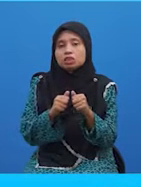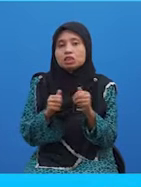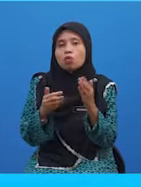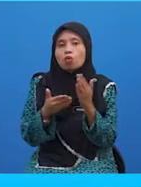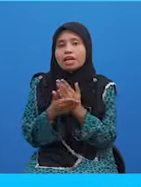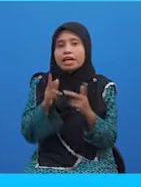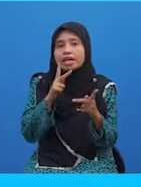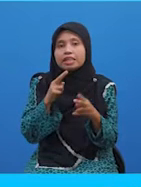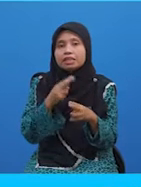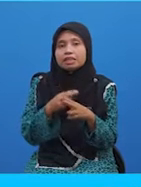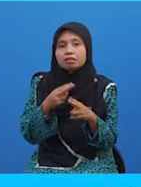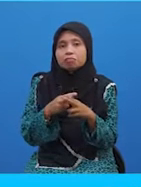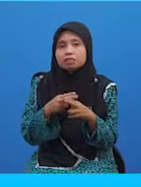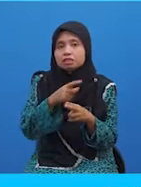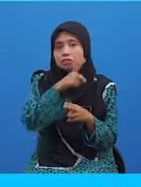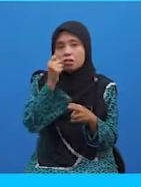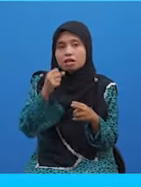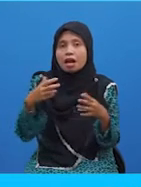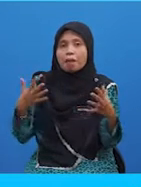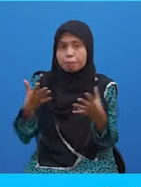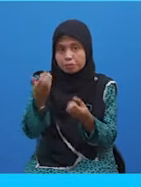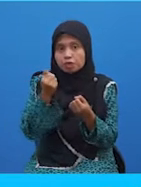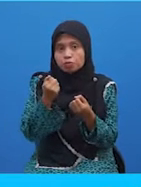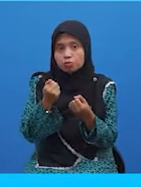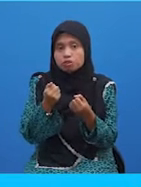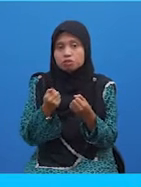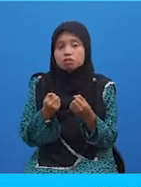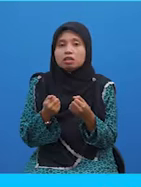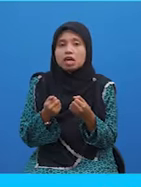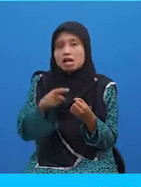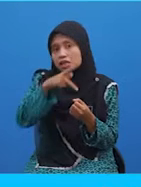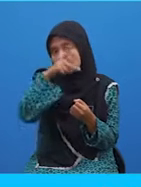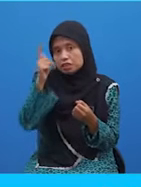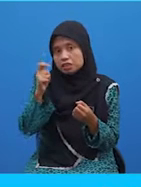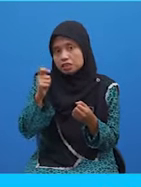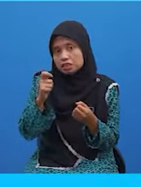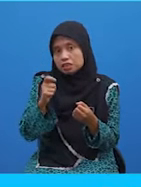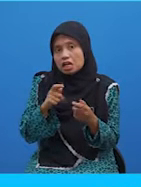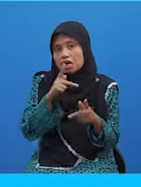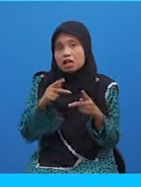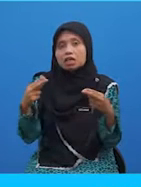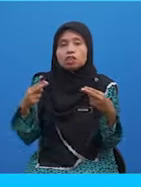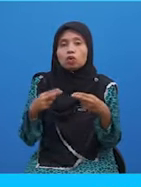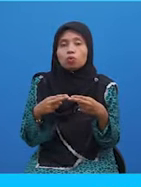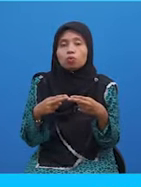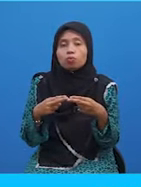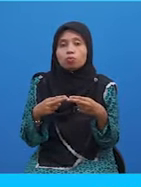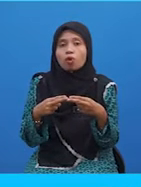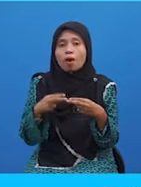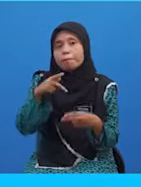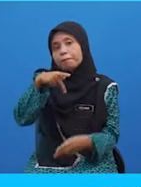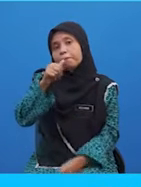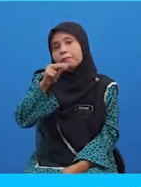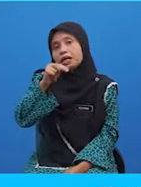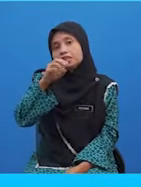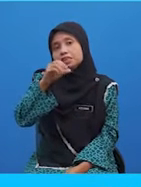diikuti oleh kata nama sebagai penyambut. Sedangkan kerana ialah kata hubung pancangan